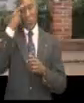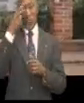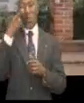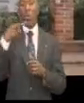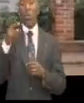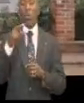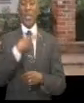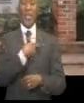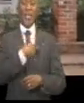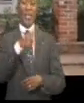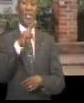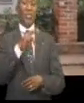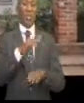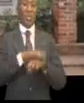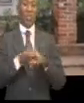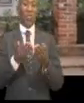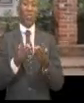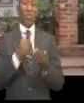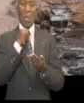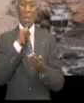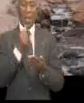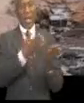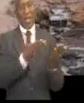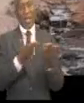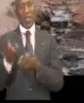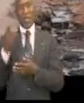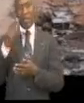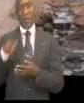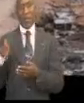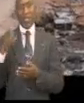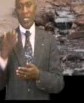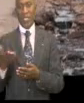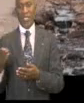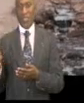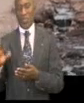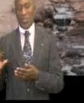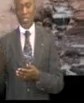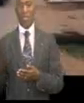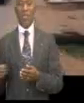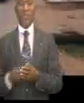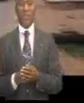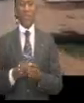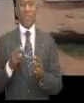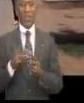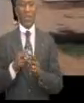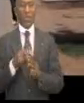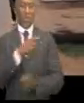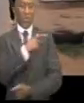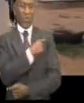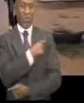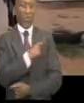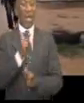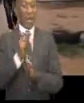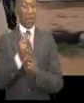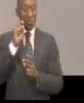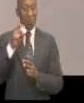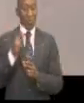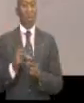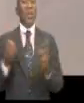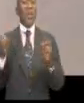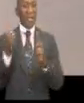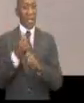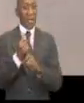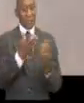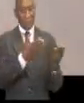Au regard du ravage causé par cette maladie infectieuse, les parents et tuteurs sont conscientisés par des relais communautaires à longueur de journée pour